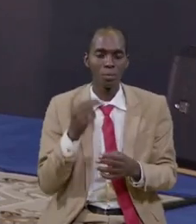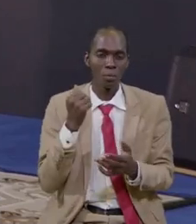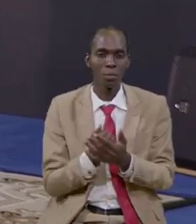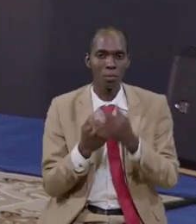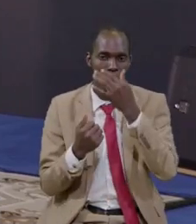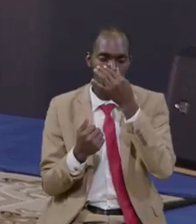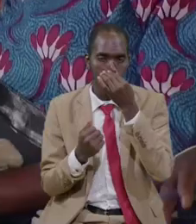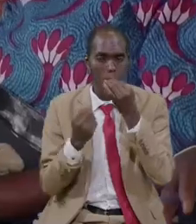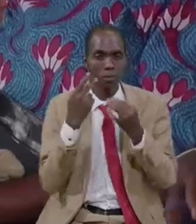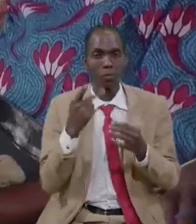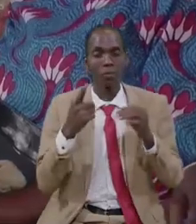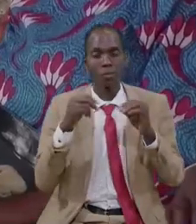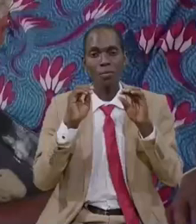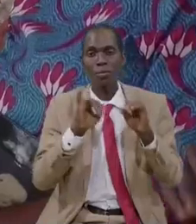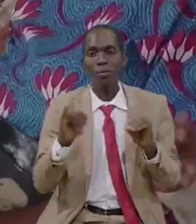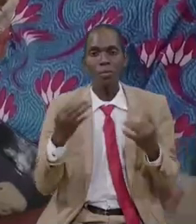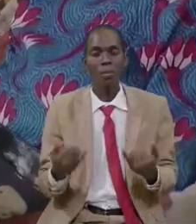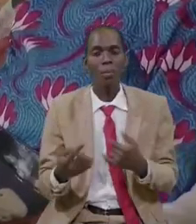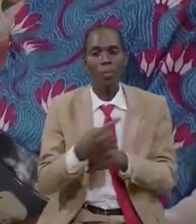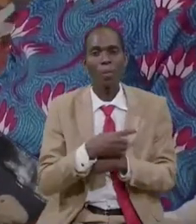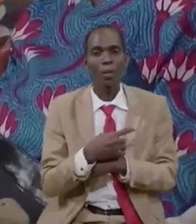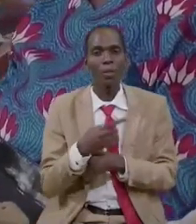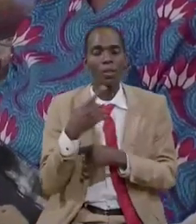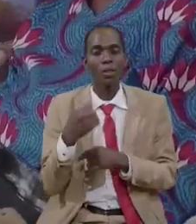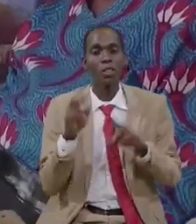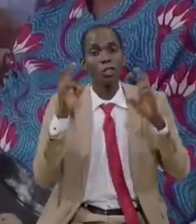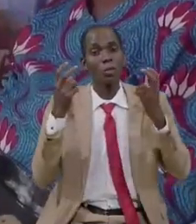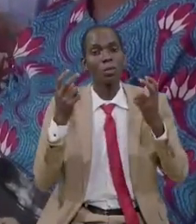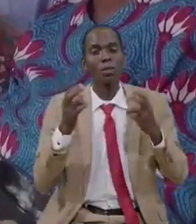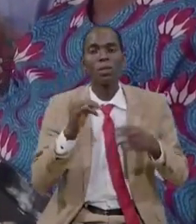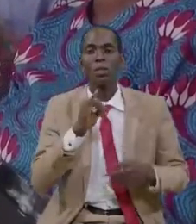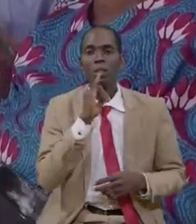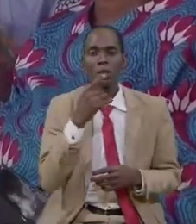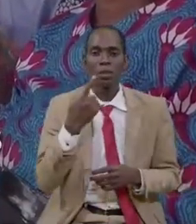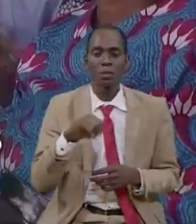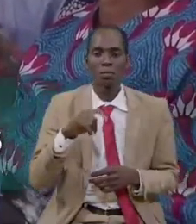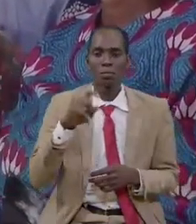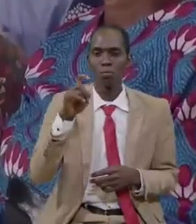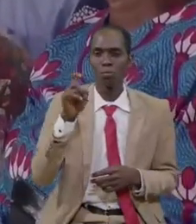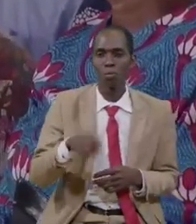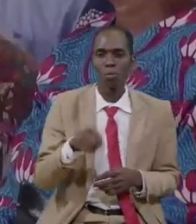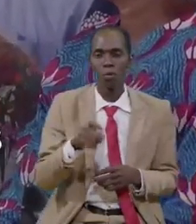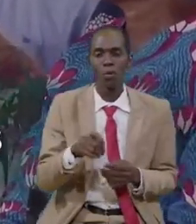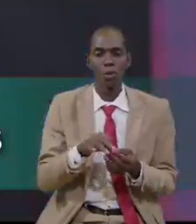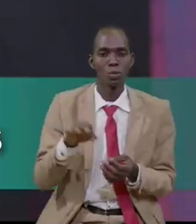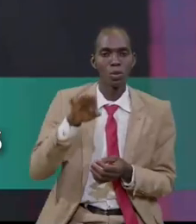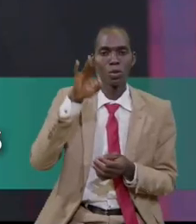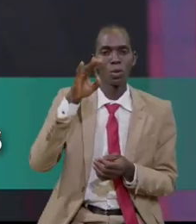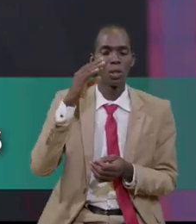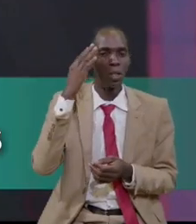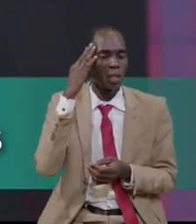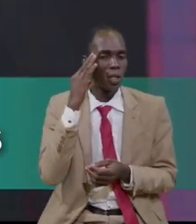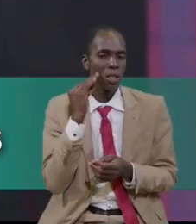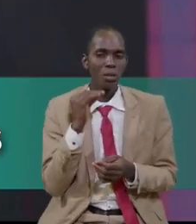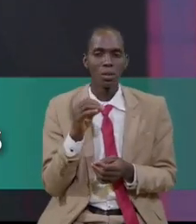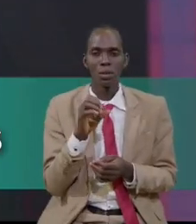Le message que nous considérons est intitulé « Les expériences spirituelles obligatoires d'un